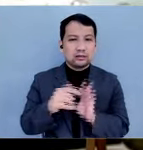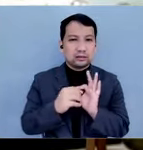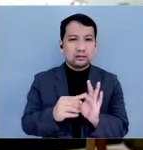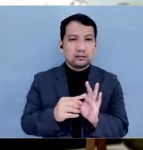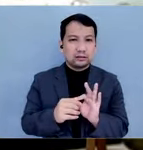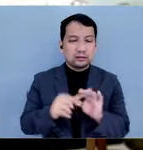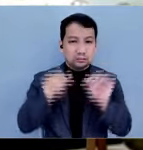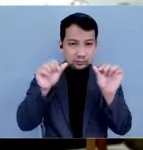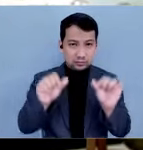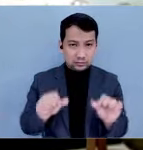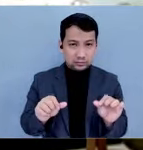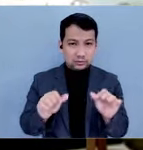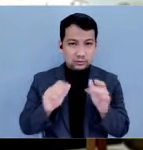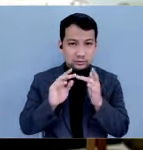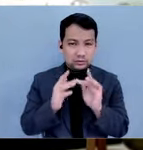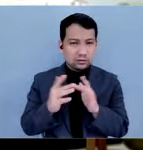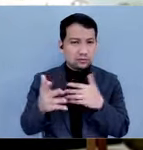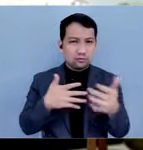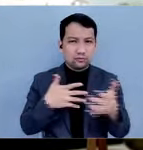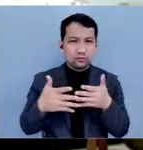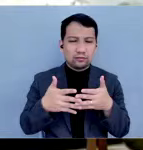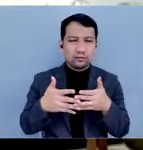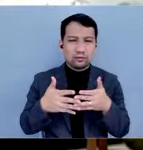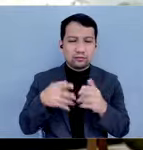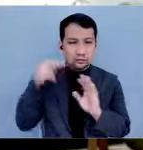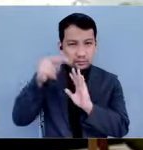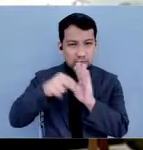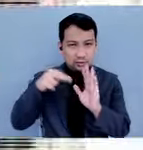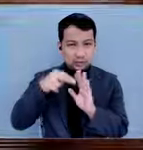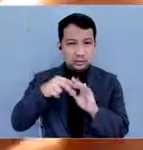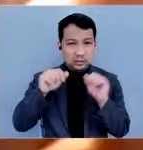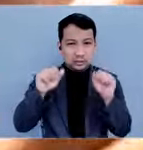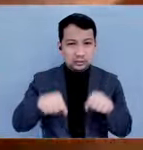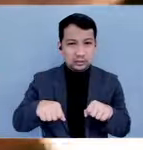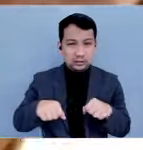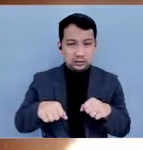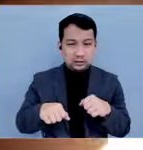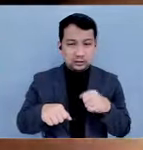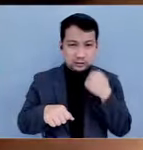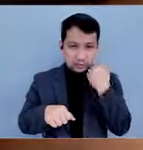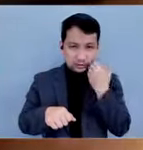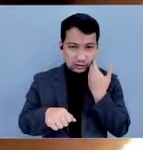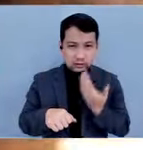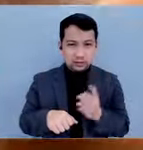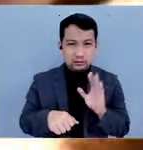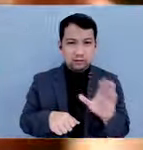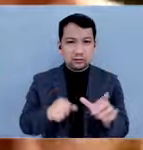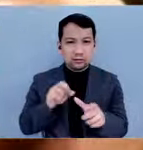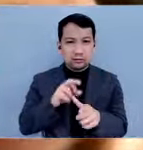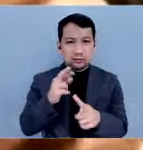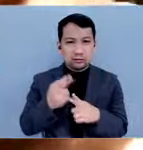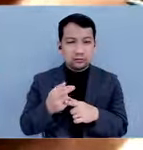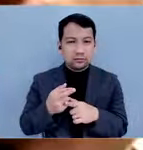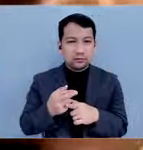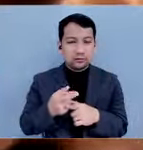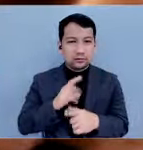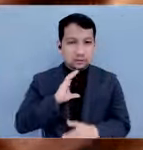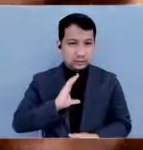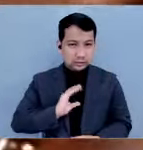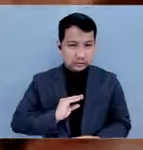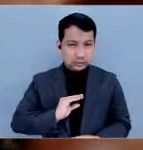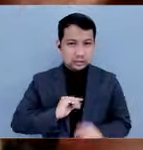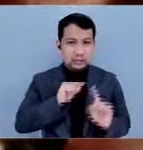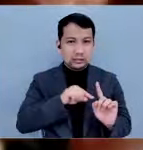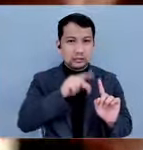pag-post online ng anumang video na nakakapagdulot ng kahihiyan o pagkasira ng reputasyon ng isang